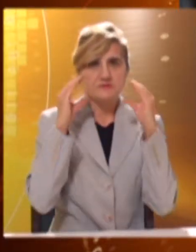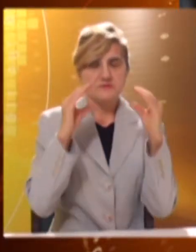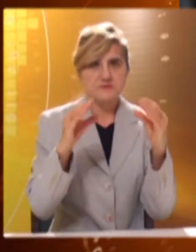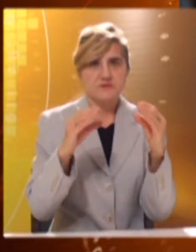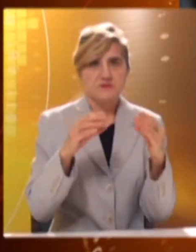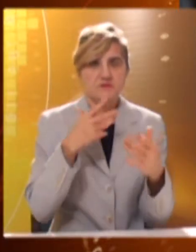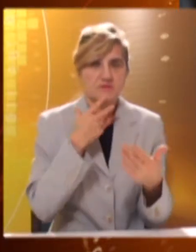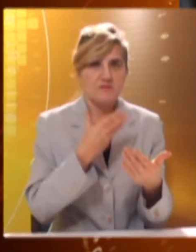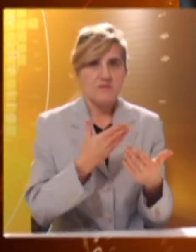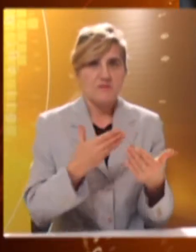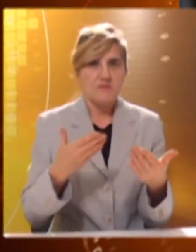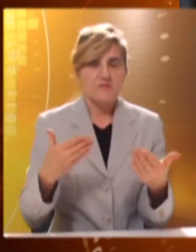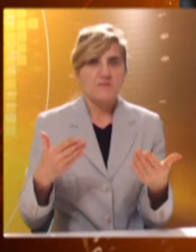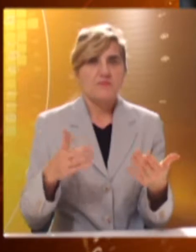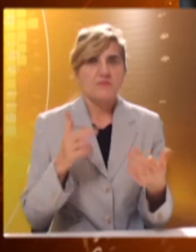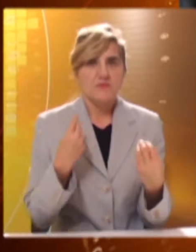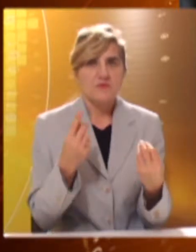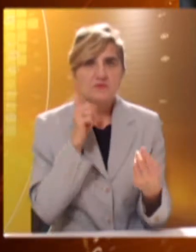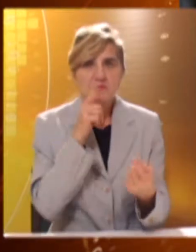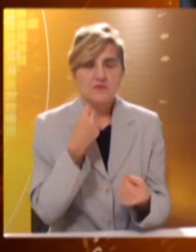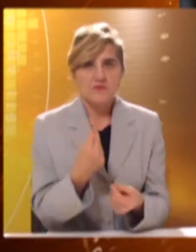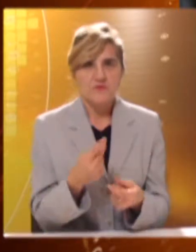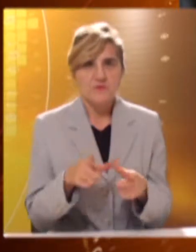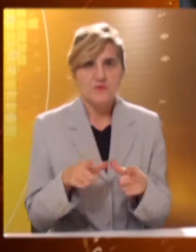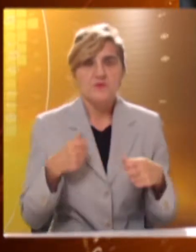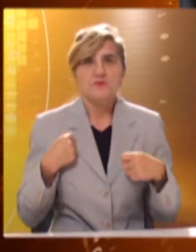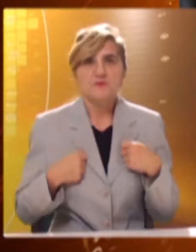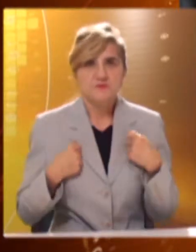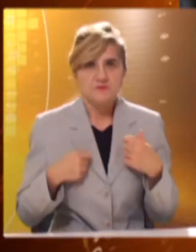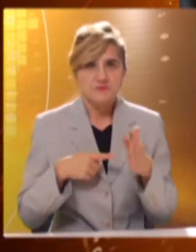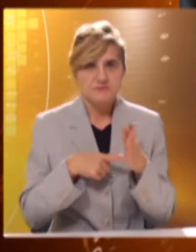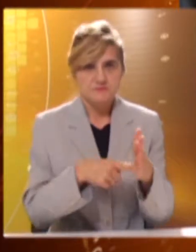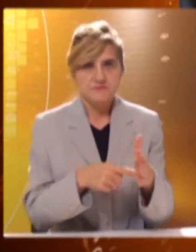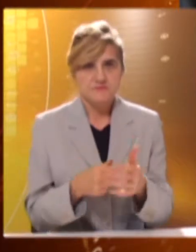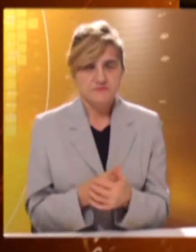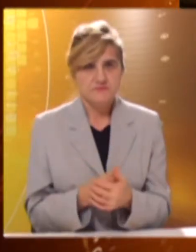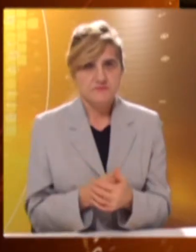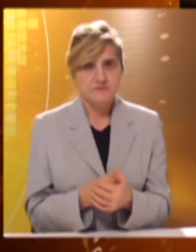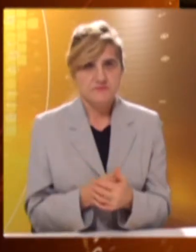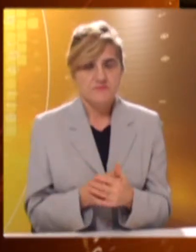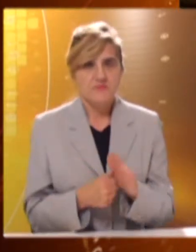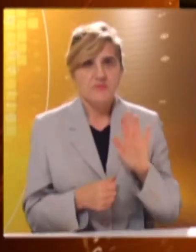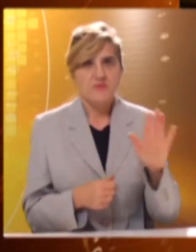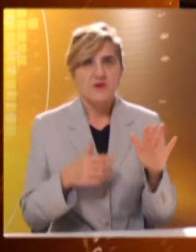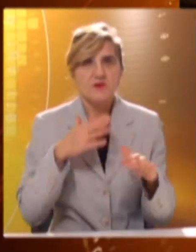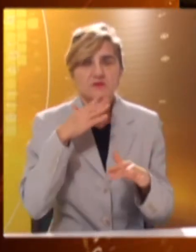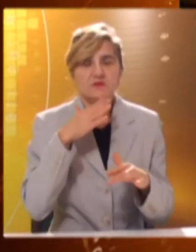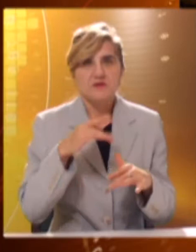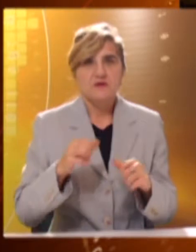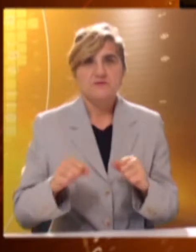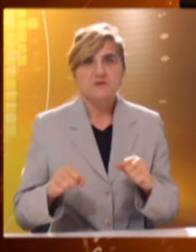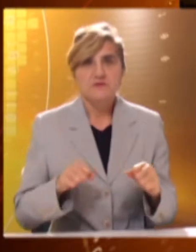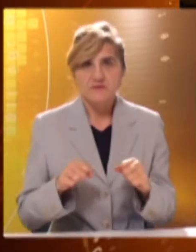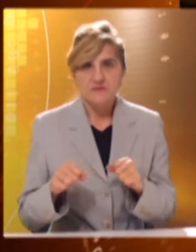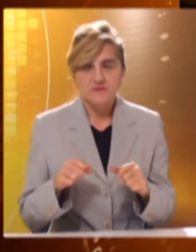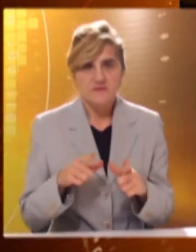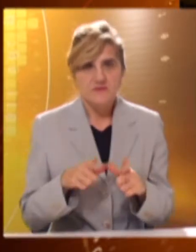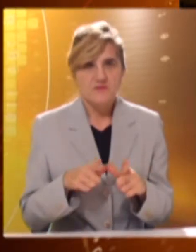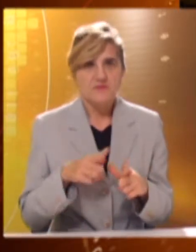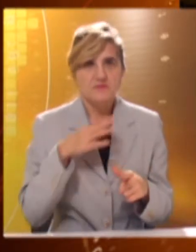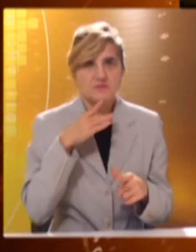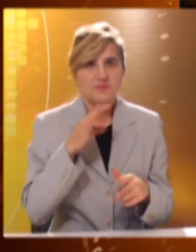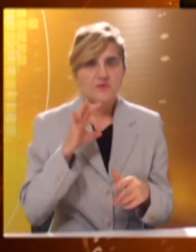bude selektovana i pozvana ovde u Suboticu na Desire festivalu. Po rečima direktora festivala, predstava